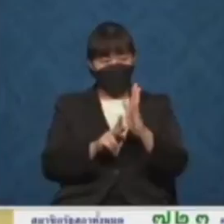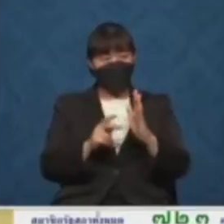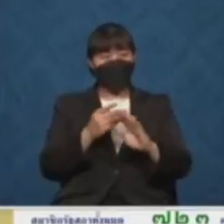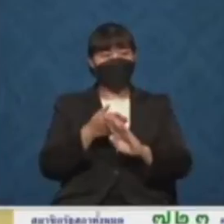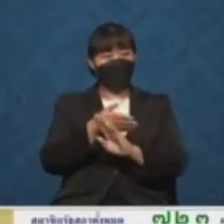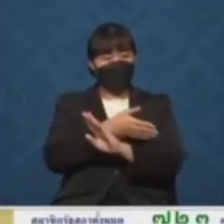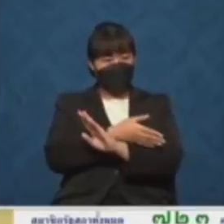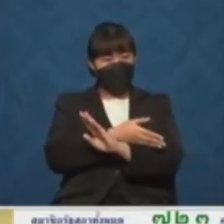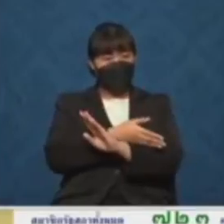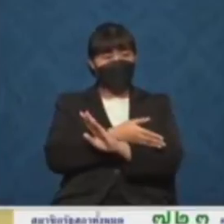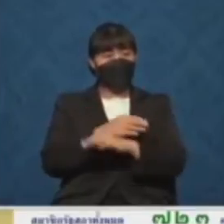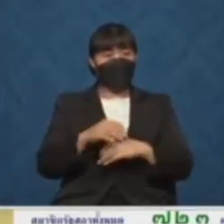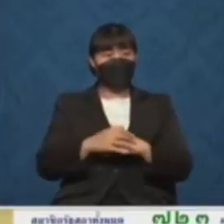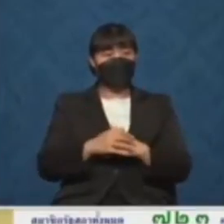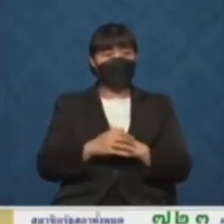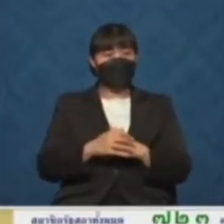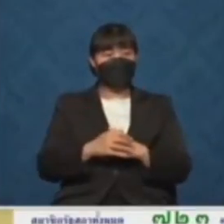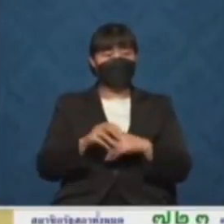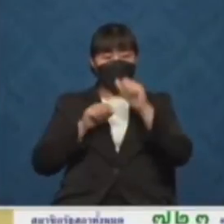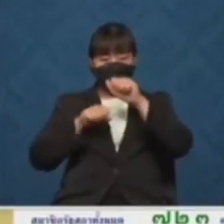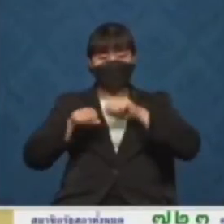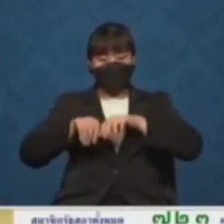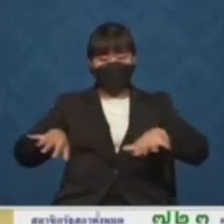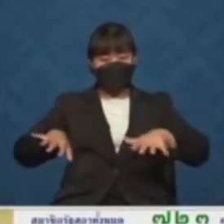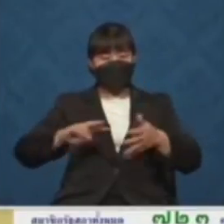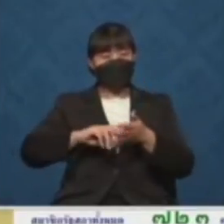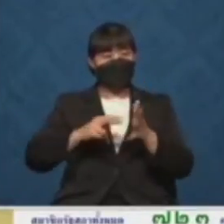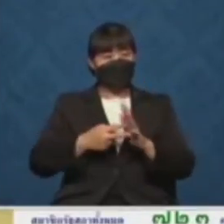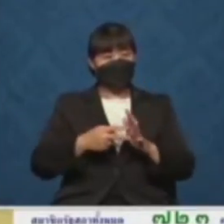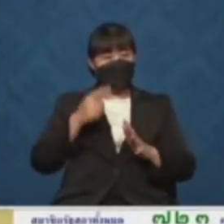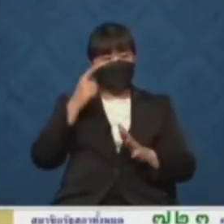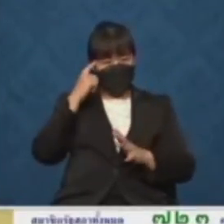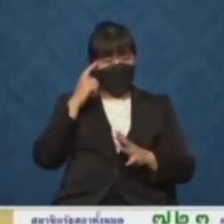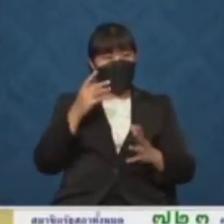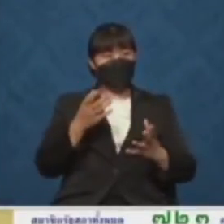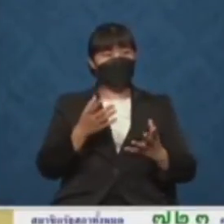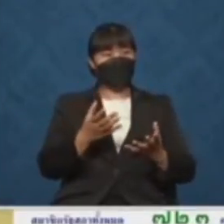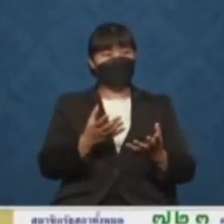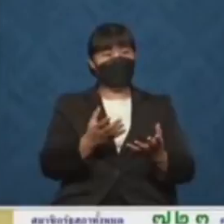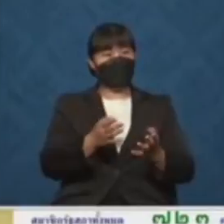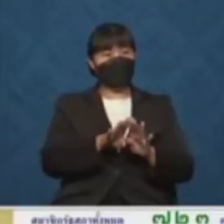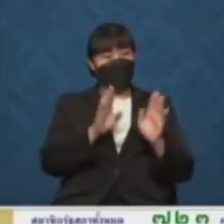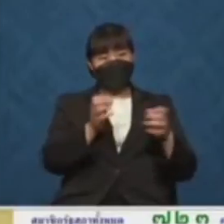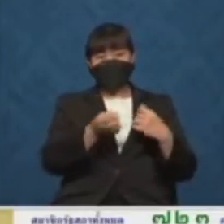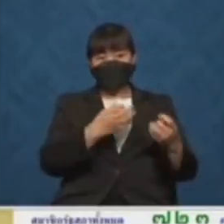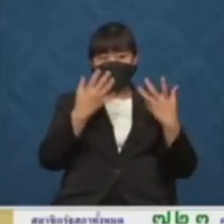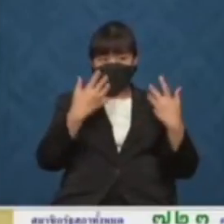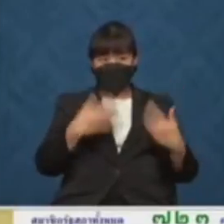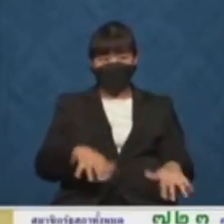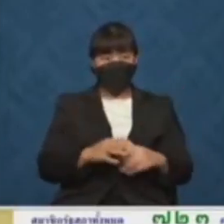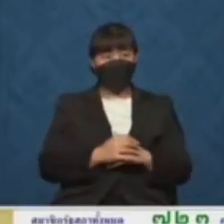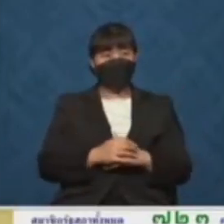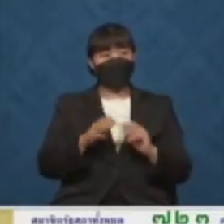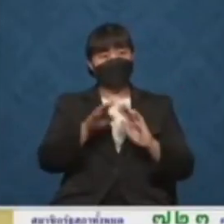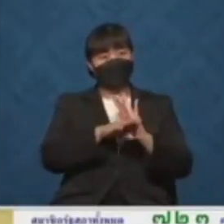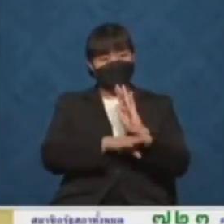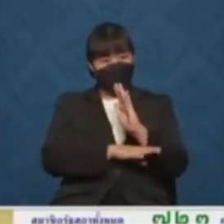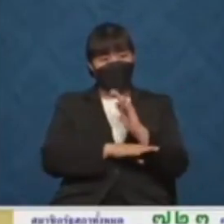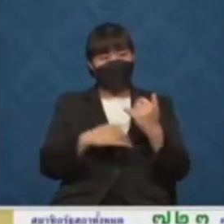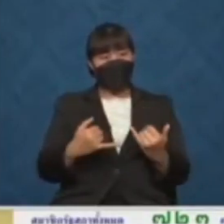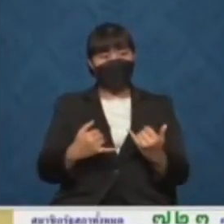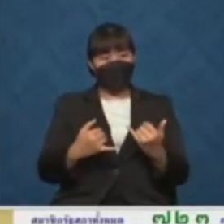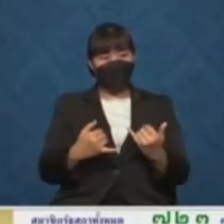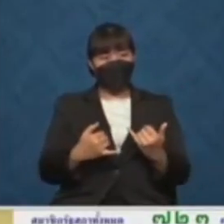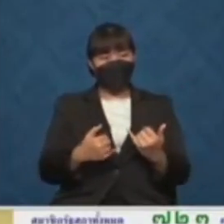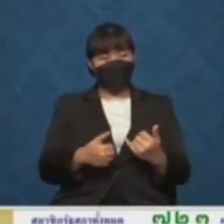ดำเดนกรฝควคดเห็นไมแล้วfortisวาอะไรวา?ระบวนกรฝงควคเหนที่ท RAMู่อาจจะมีผล อ่